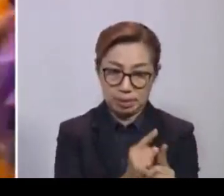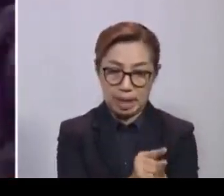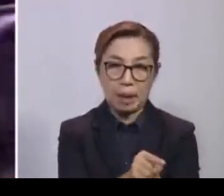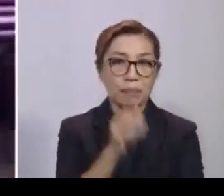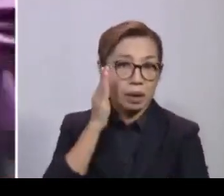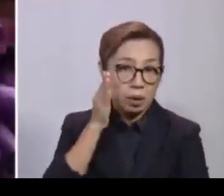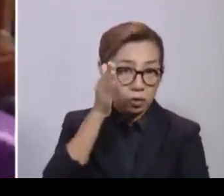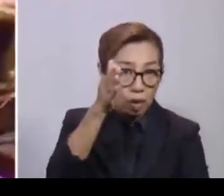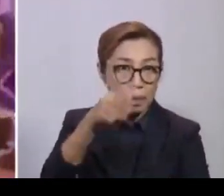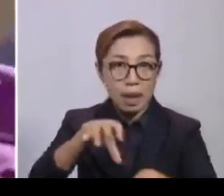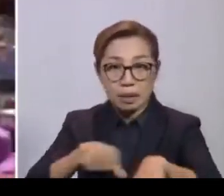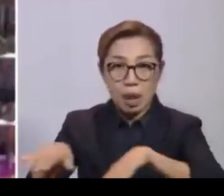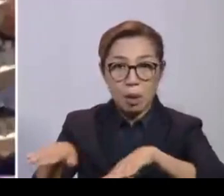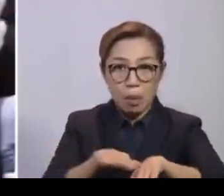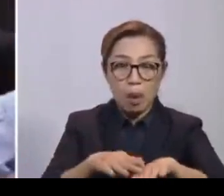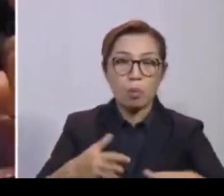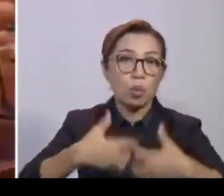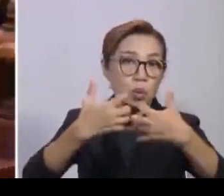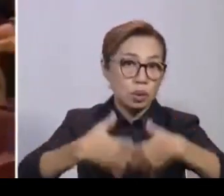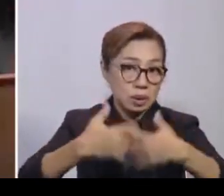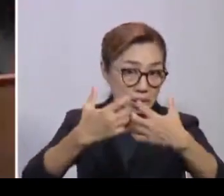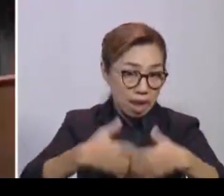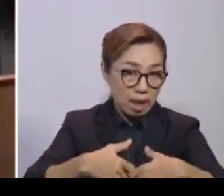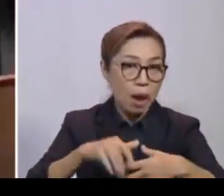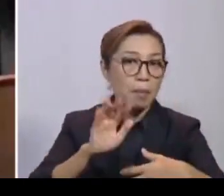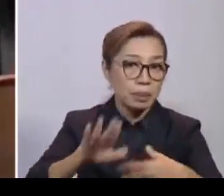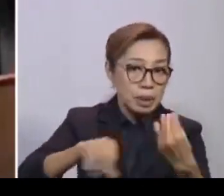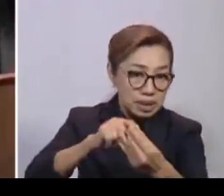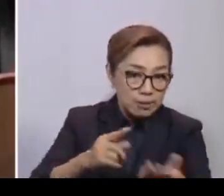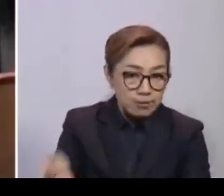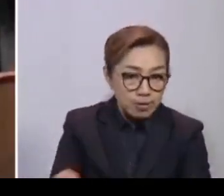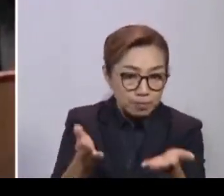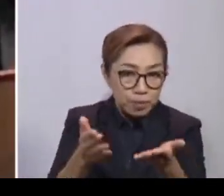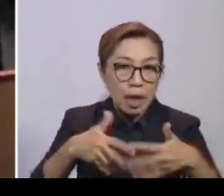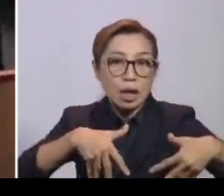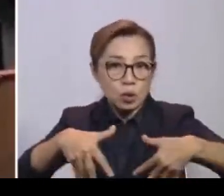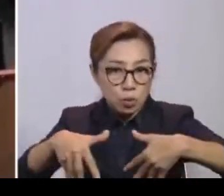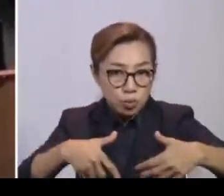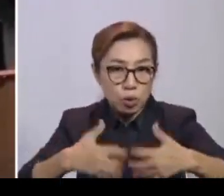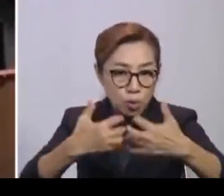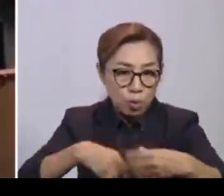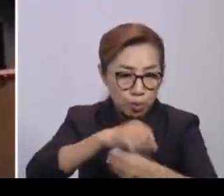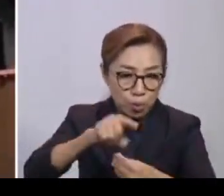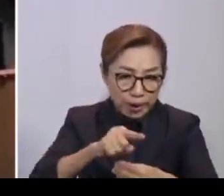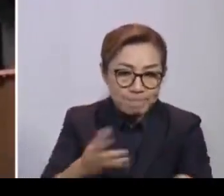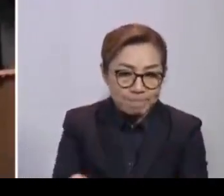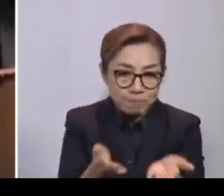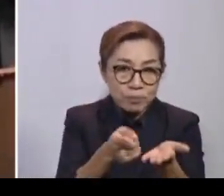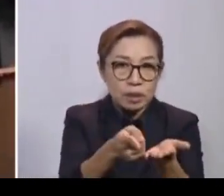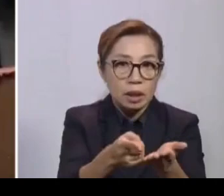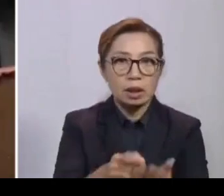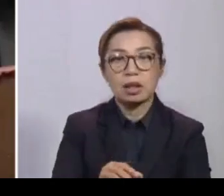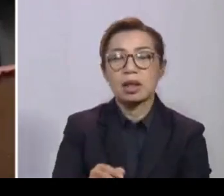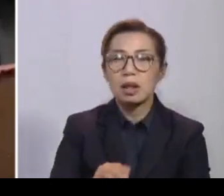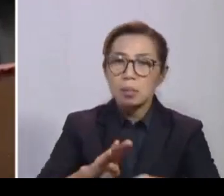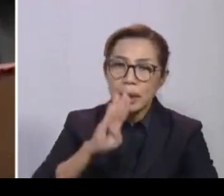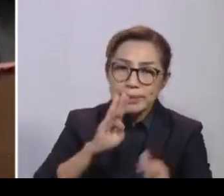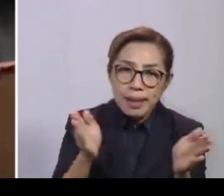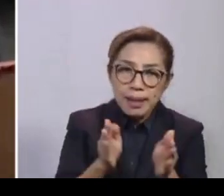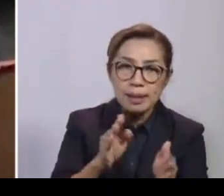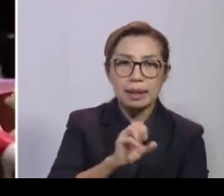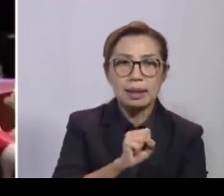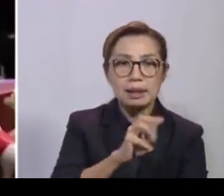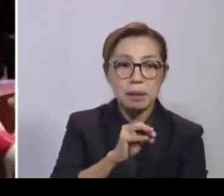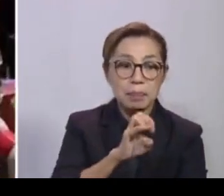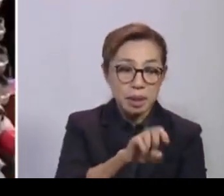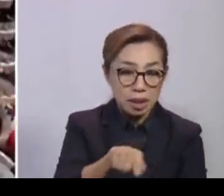จะมีการเตรียมผลักดันอุตสาหกรรมเศรษฐกิจเติบโตอย่างยั่งยืนคู่ชุมชนจะยกขีดความสามารถ SMEในด้าน